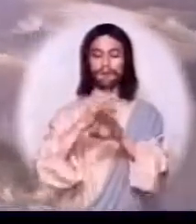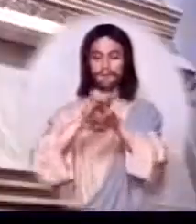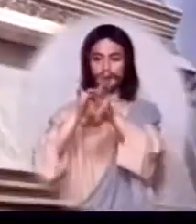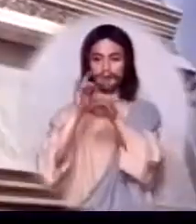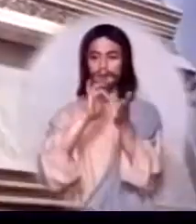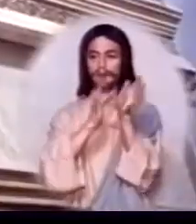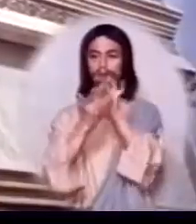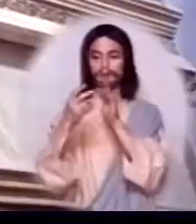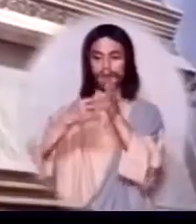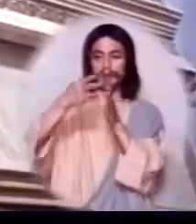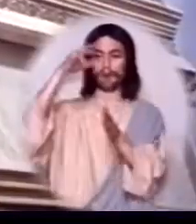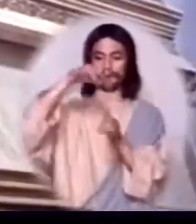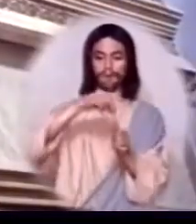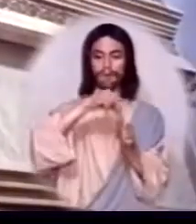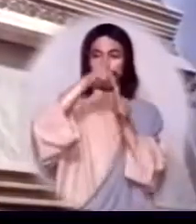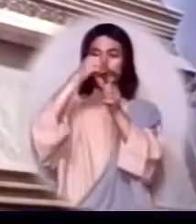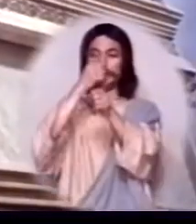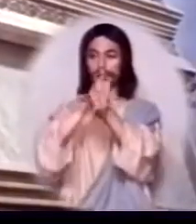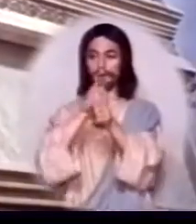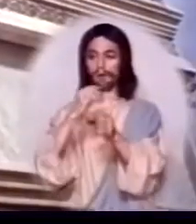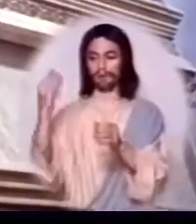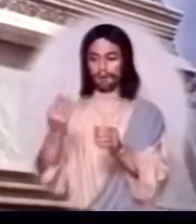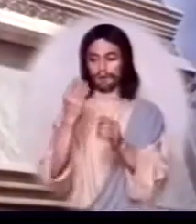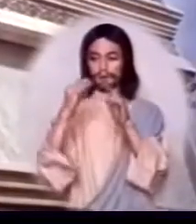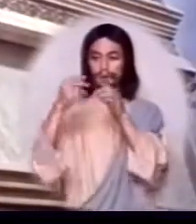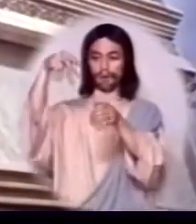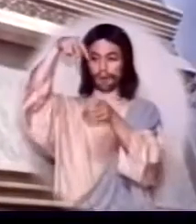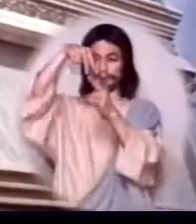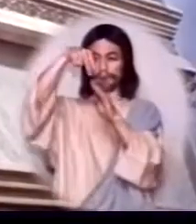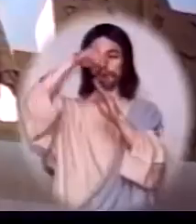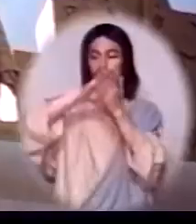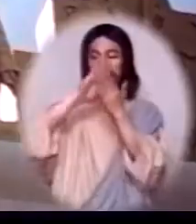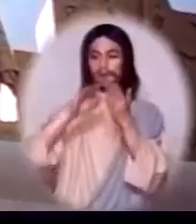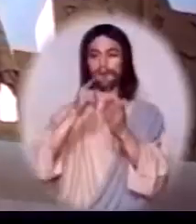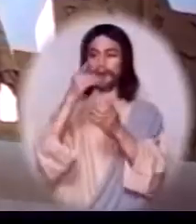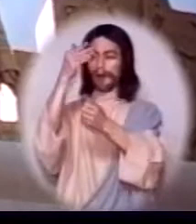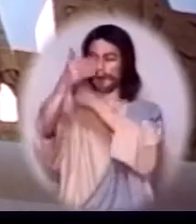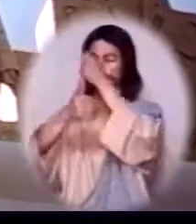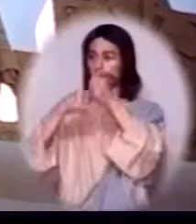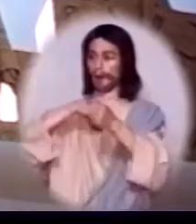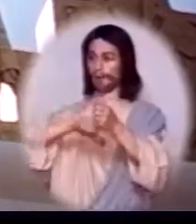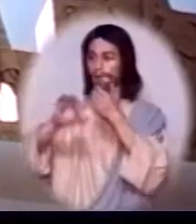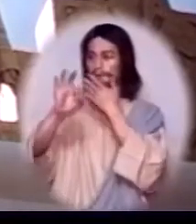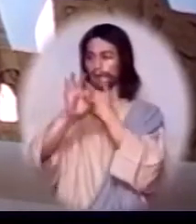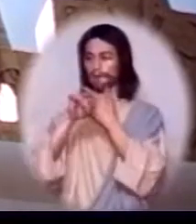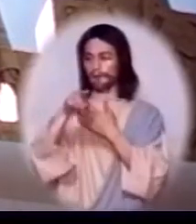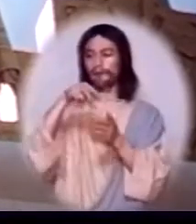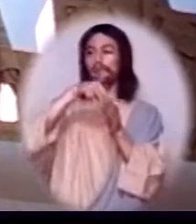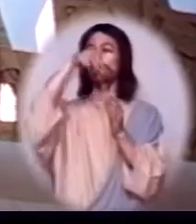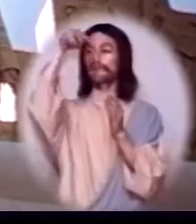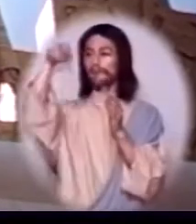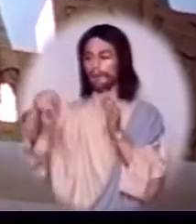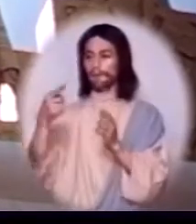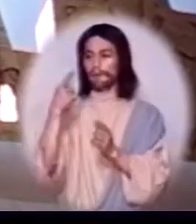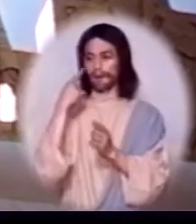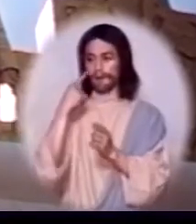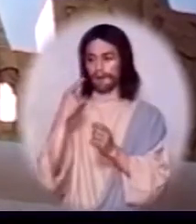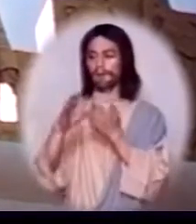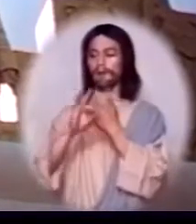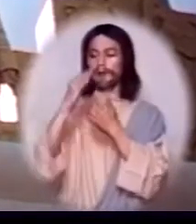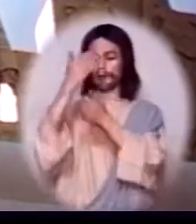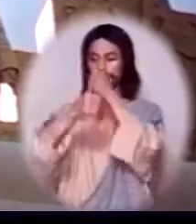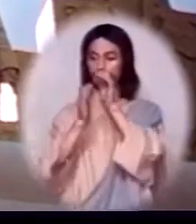또다시 마귀는 예수님을 예루살렘으로 데려가 성전 꼭대기에 세웠습니다. 네가 하나님의 아들이라면 여기서